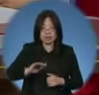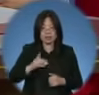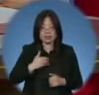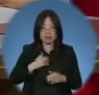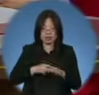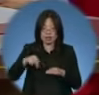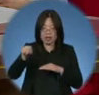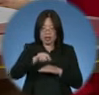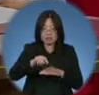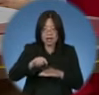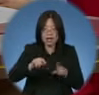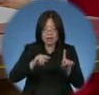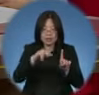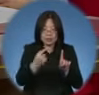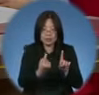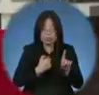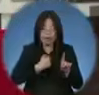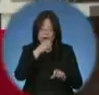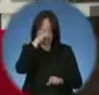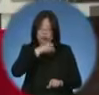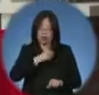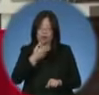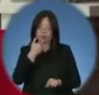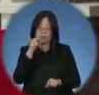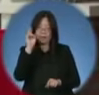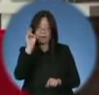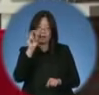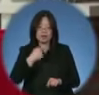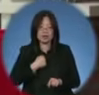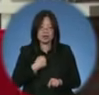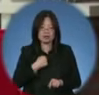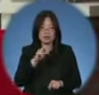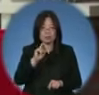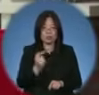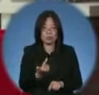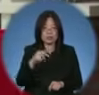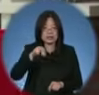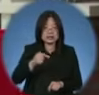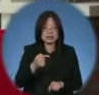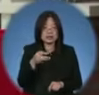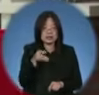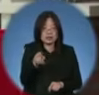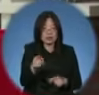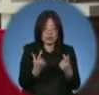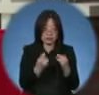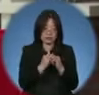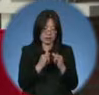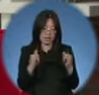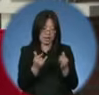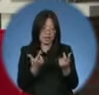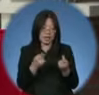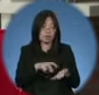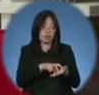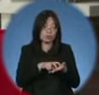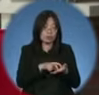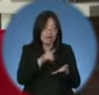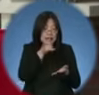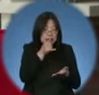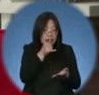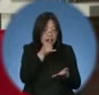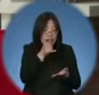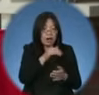내가 나가도 아무도 나를 좋아해 주지 않을 거고 나는 몬스터 같은 사람이고 이런 불안이 있으면